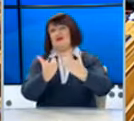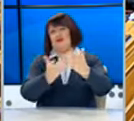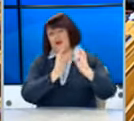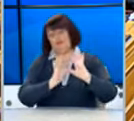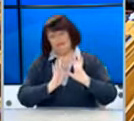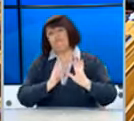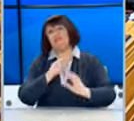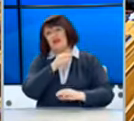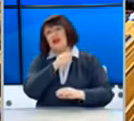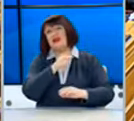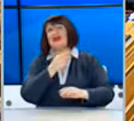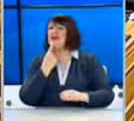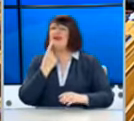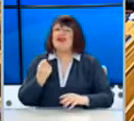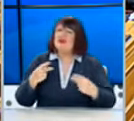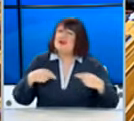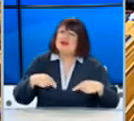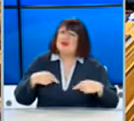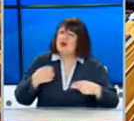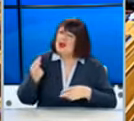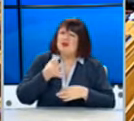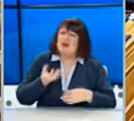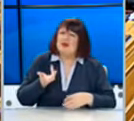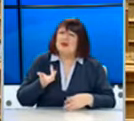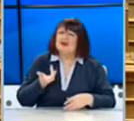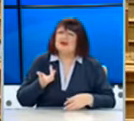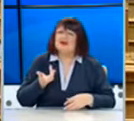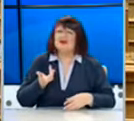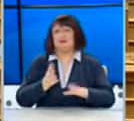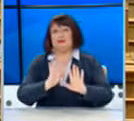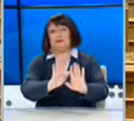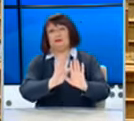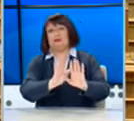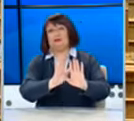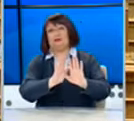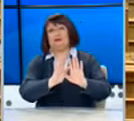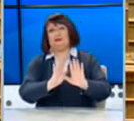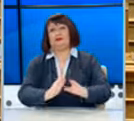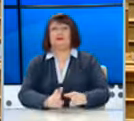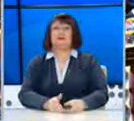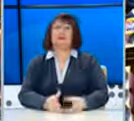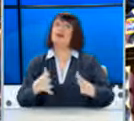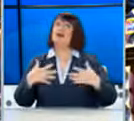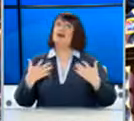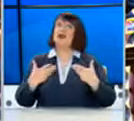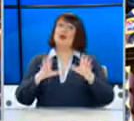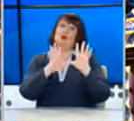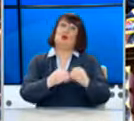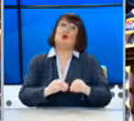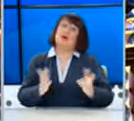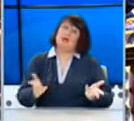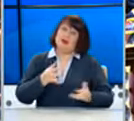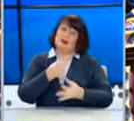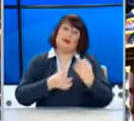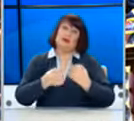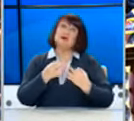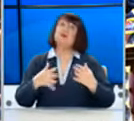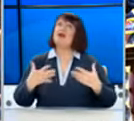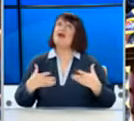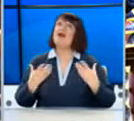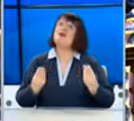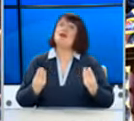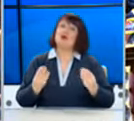Διότι, τι είπατε κύριε Υπουργέ? Πάρα πολύ ωραία. Χαιρόμαστε. Χαιρόμαστε πάρα πολύ.